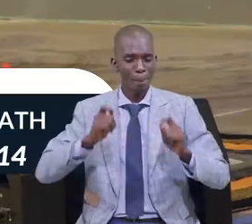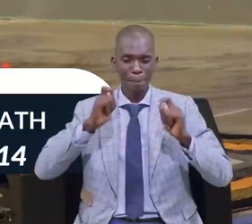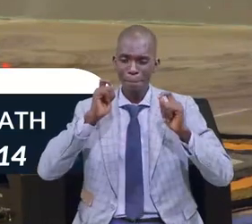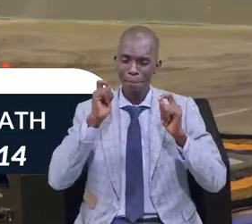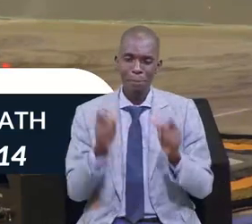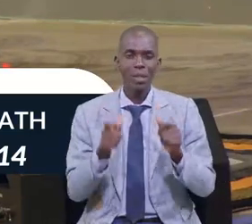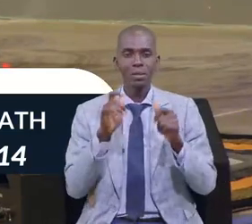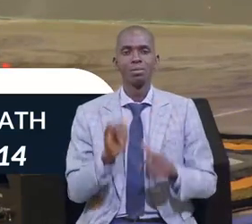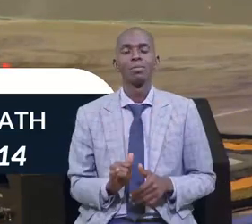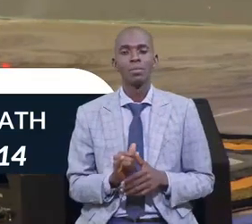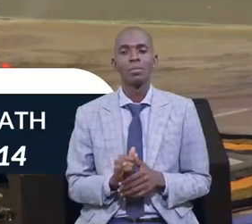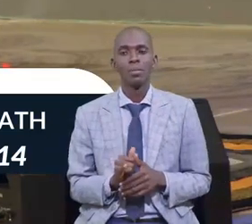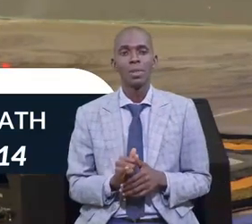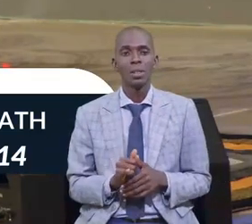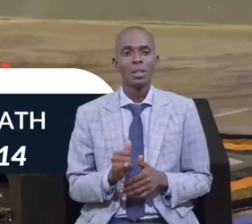Aussitôt,